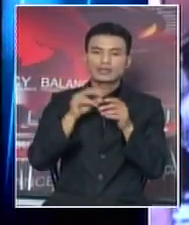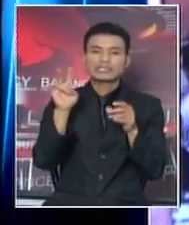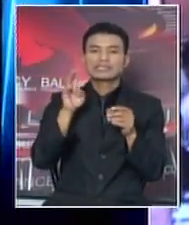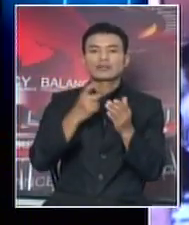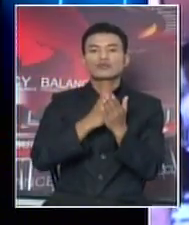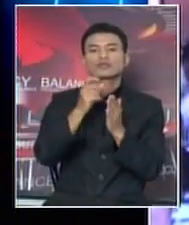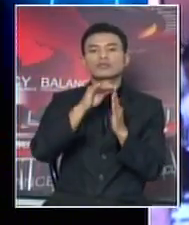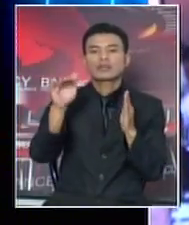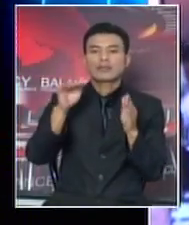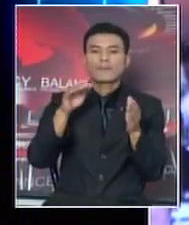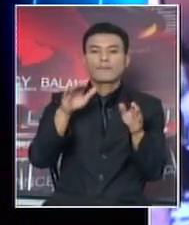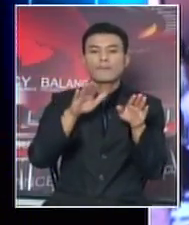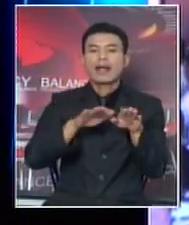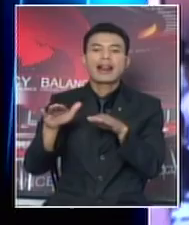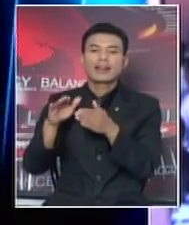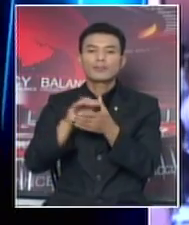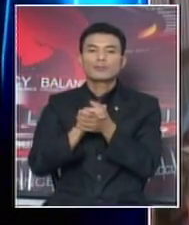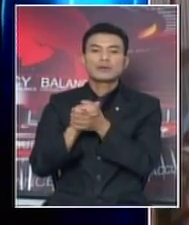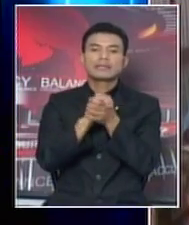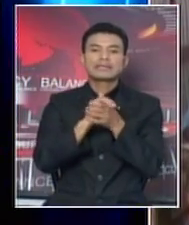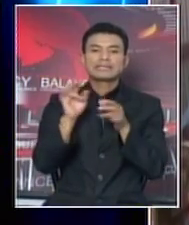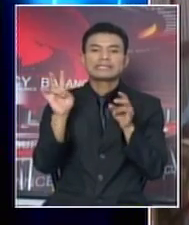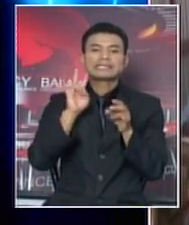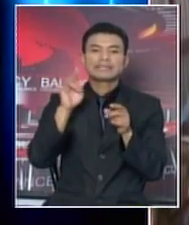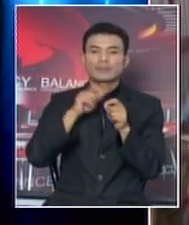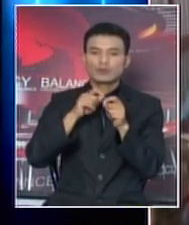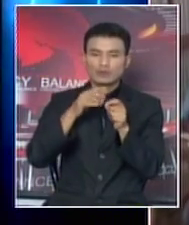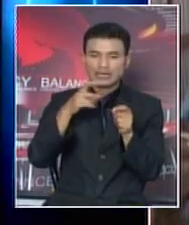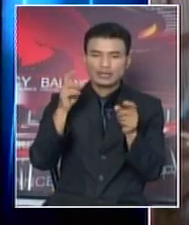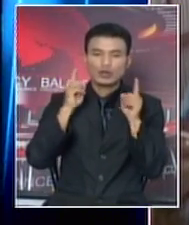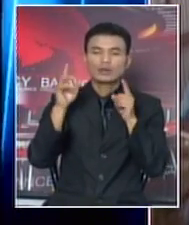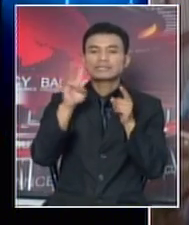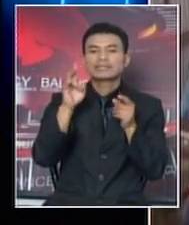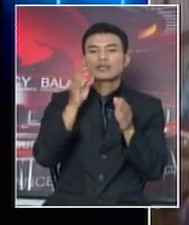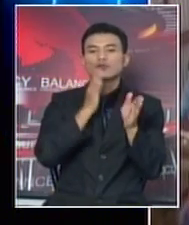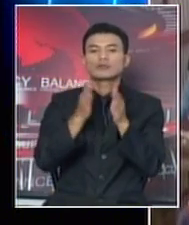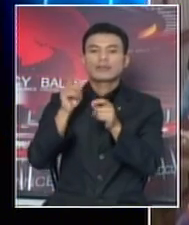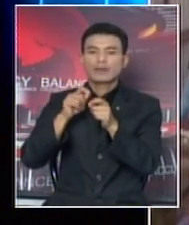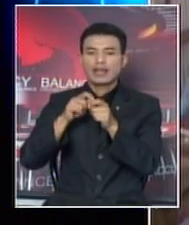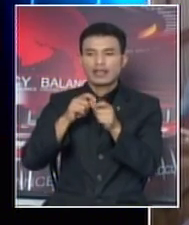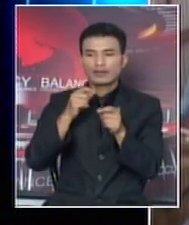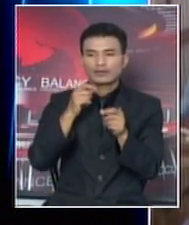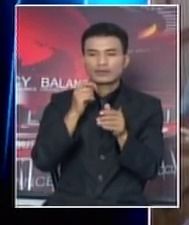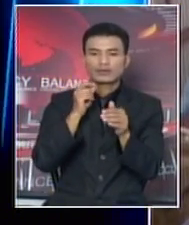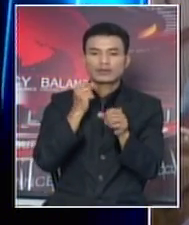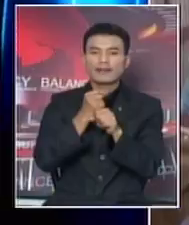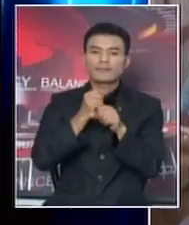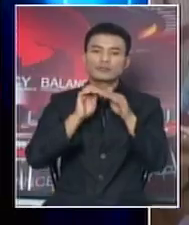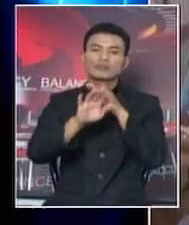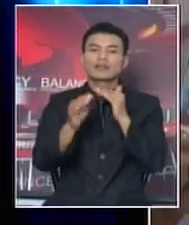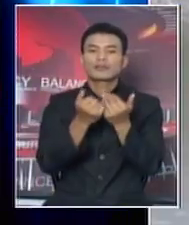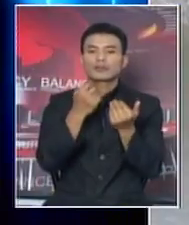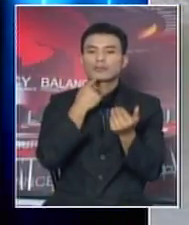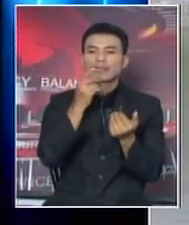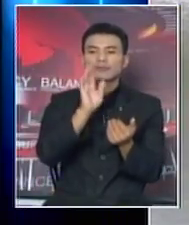तथा बाल मैत्री शिक्षा लागू गर्न नगर शिक्षा योजना निर्माण गरी मन्टेश्वरी कक्षा सञ्चालनको तयारी भइरहेको नगरपालिकाले बताएको